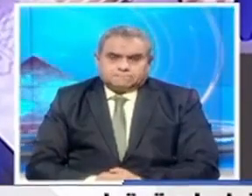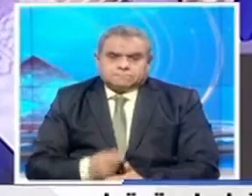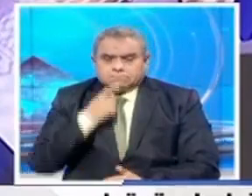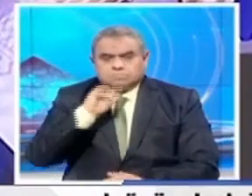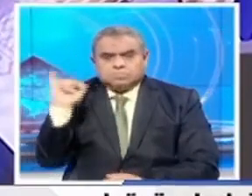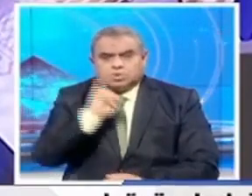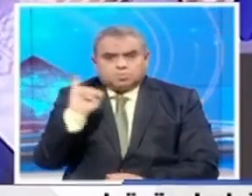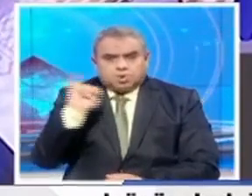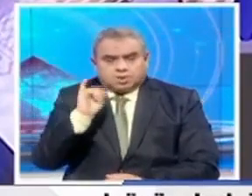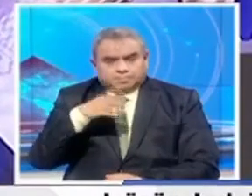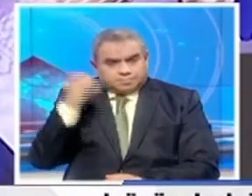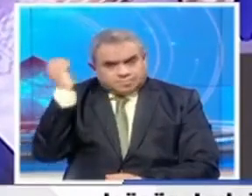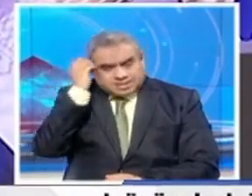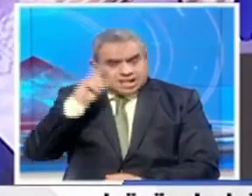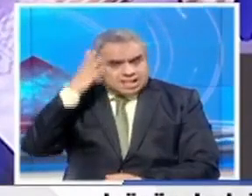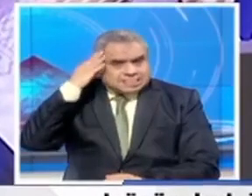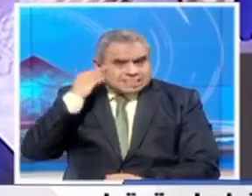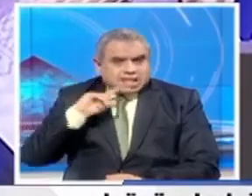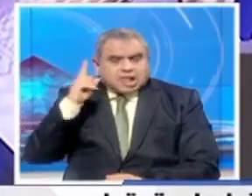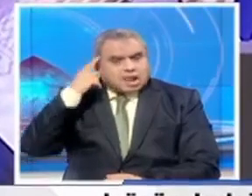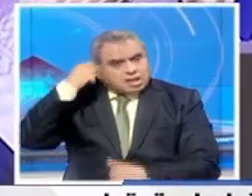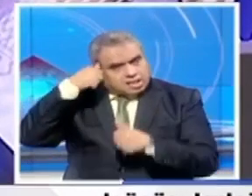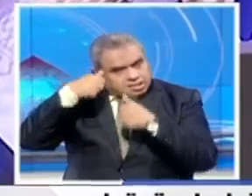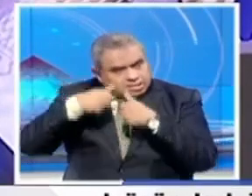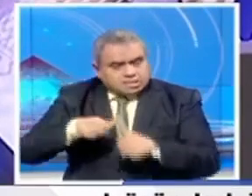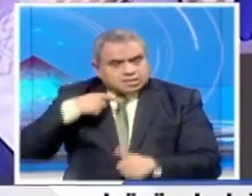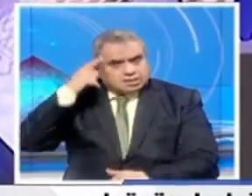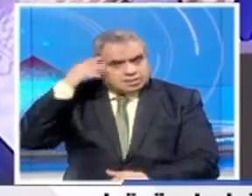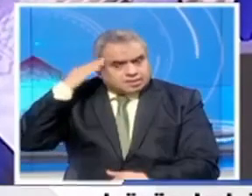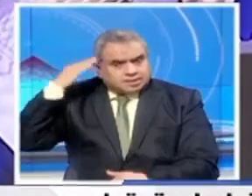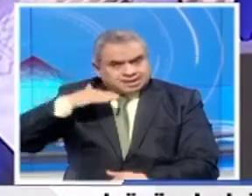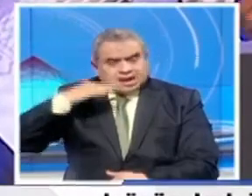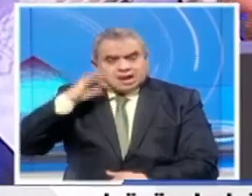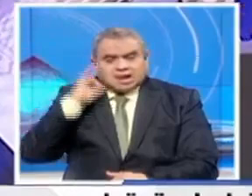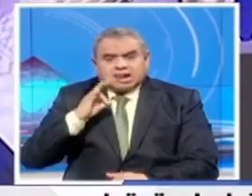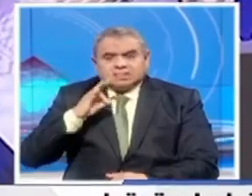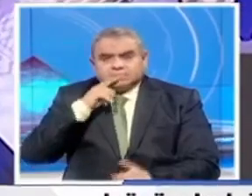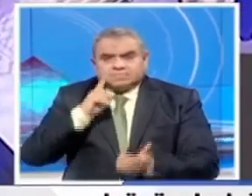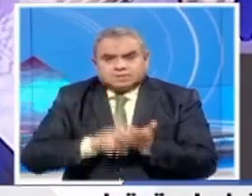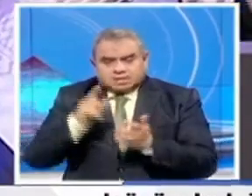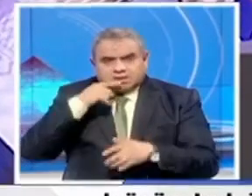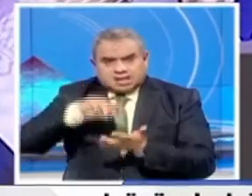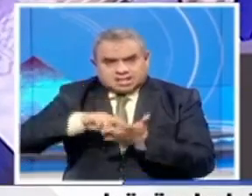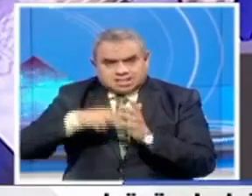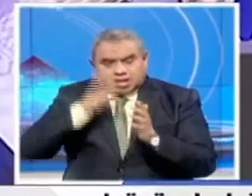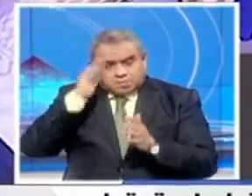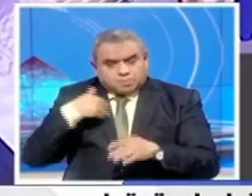مهم قوي إن إحنا مش ما ننساش، نبقى عارفين إن الحالات ديت معناها إن الدولة كانت